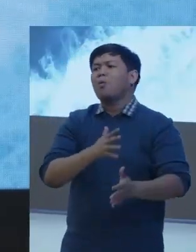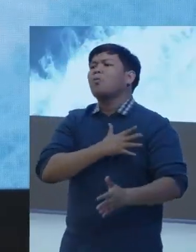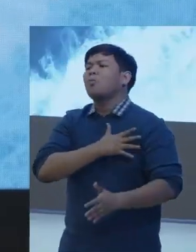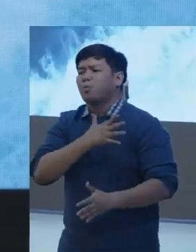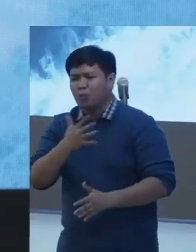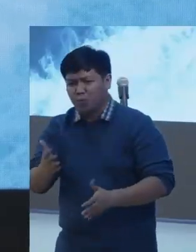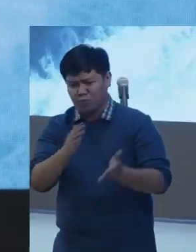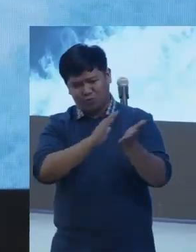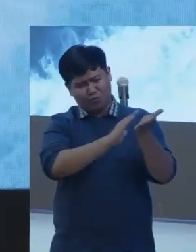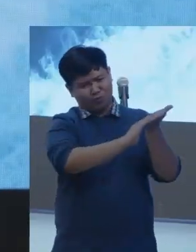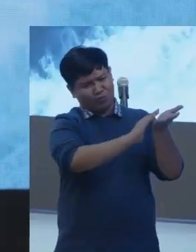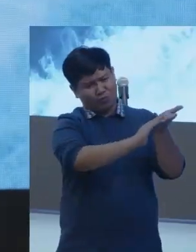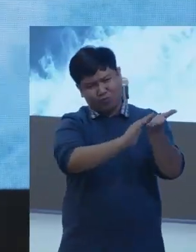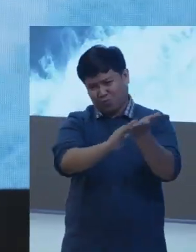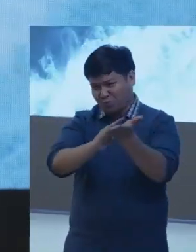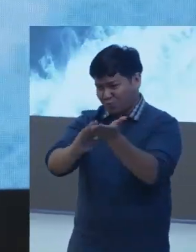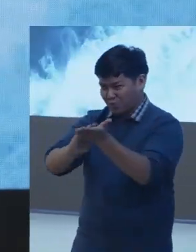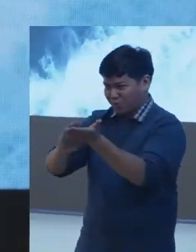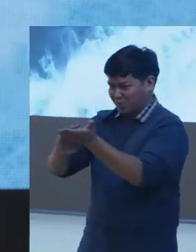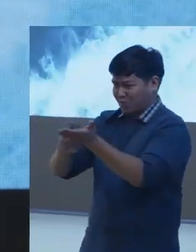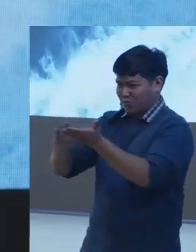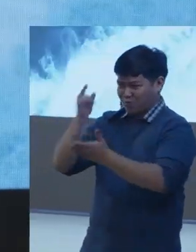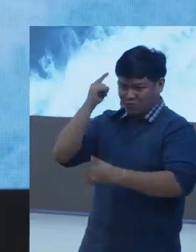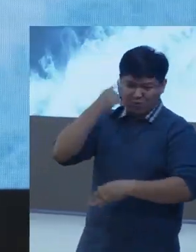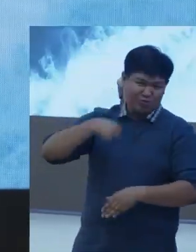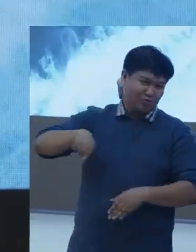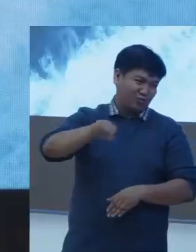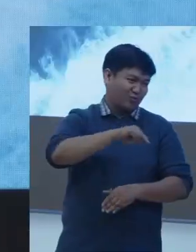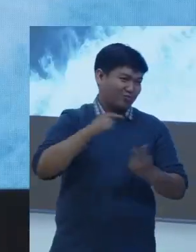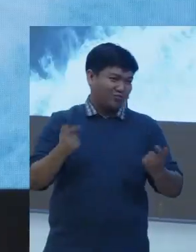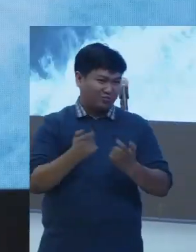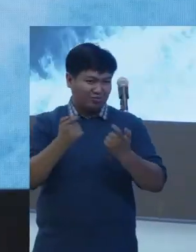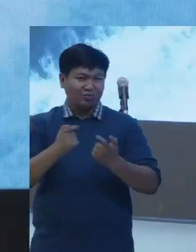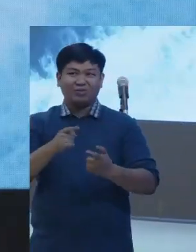at hihikayatin na manampalataya sa Kanya.